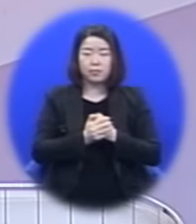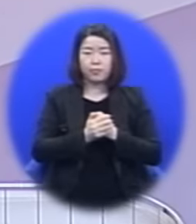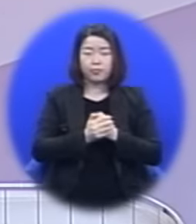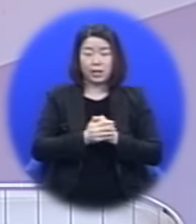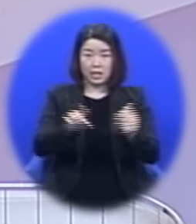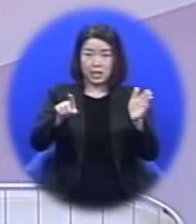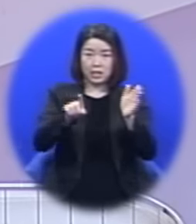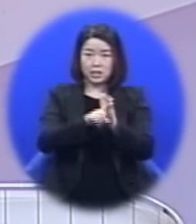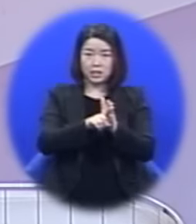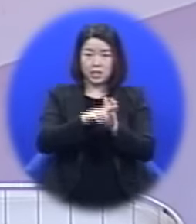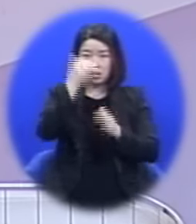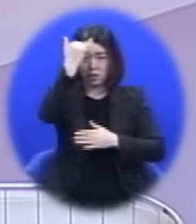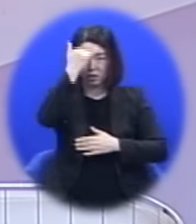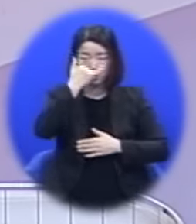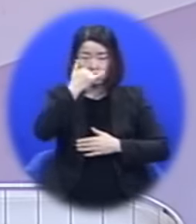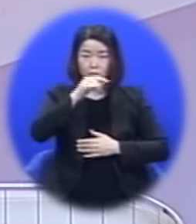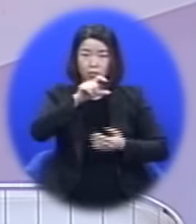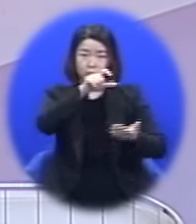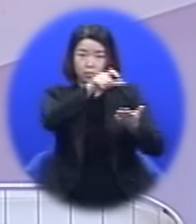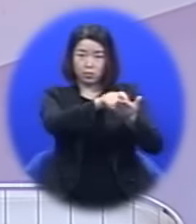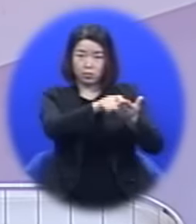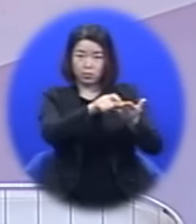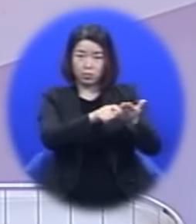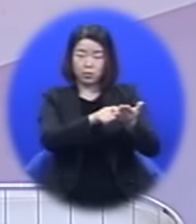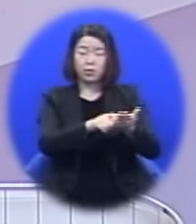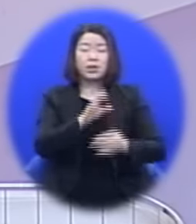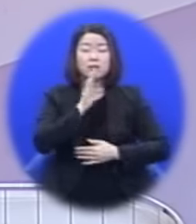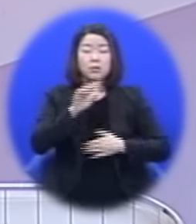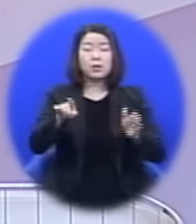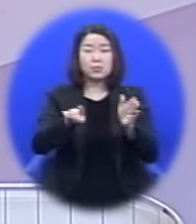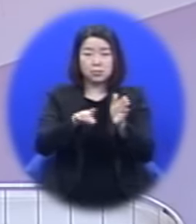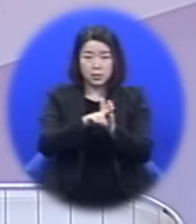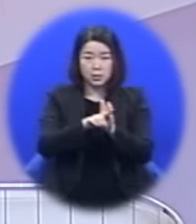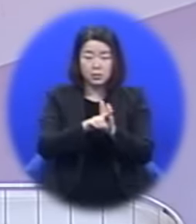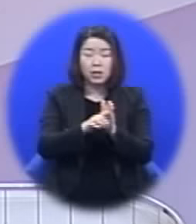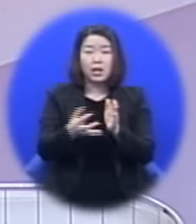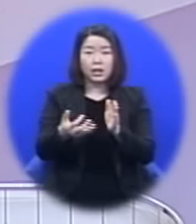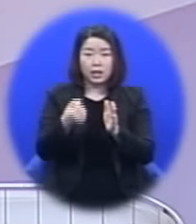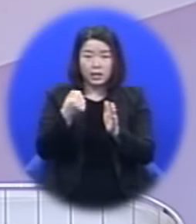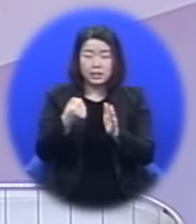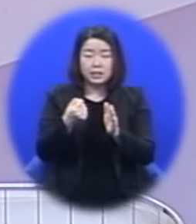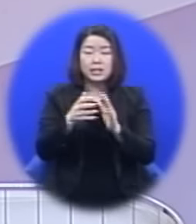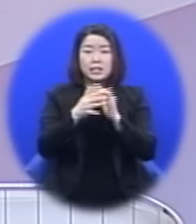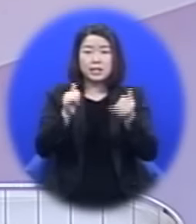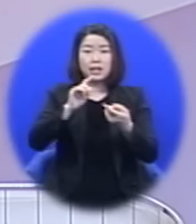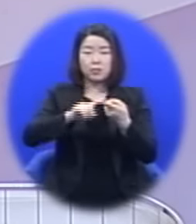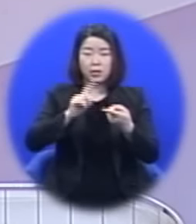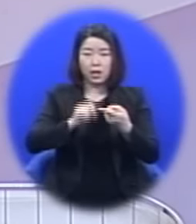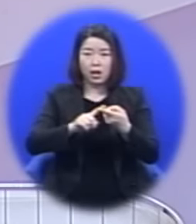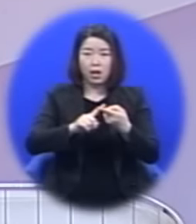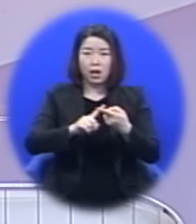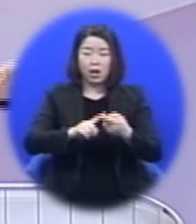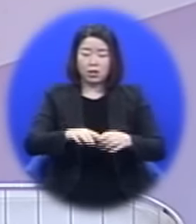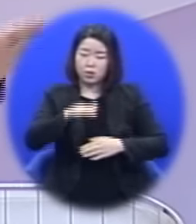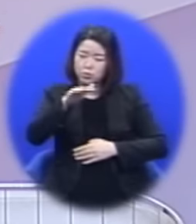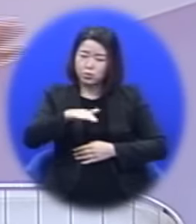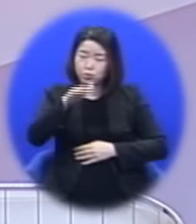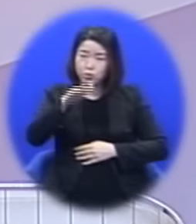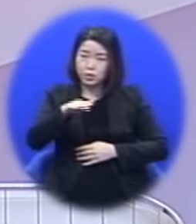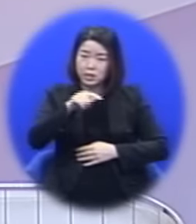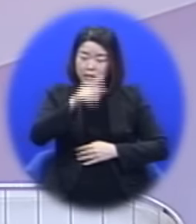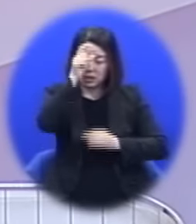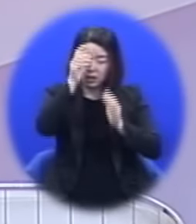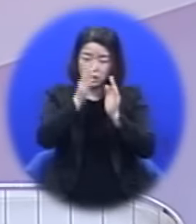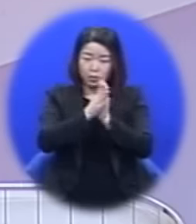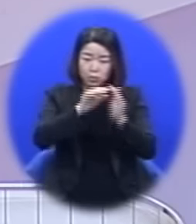덕목, 정말 믿음을 가진 사람다운 그런 품위, 그런 수준 전혀 이 기도 속에